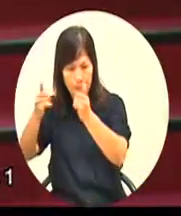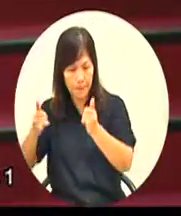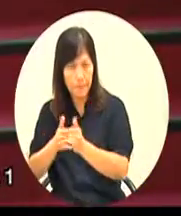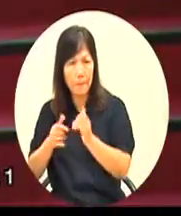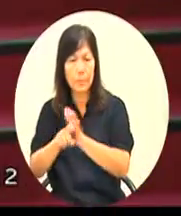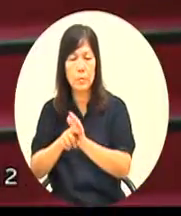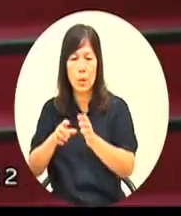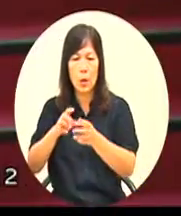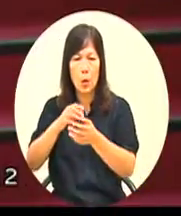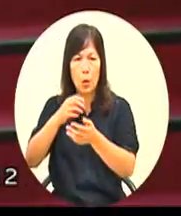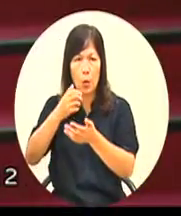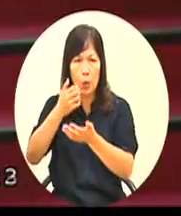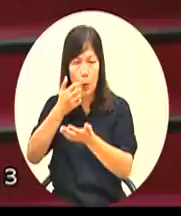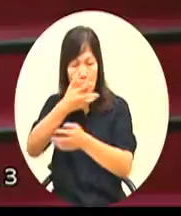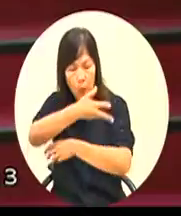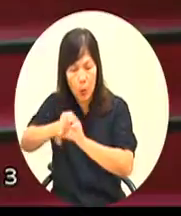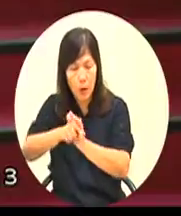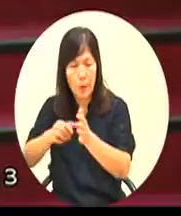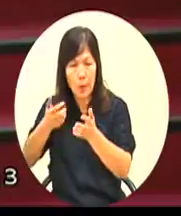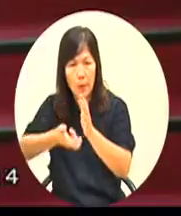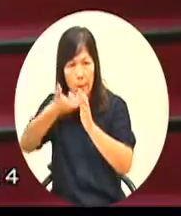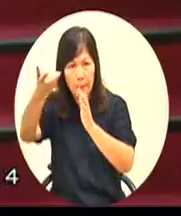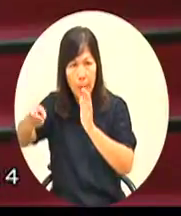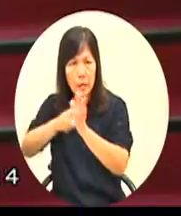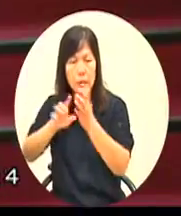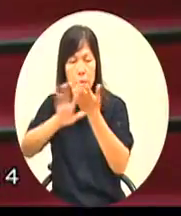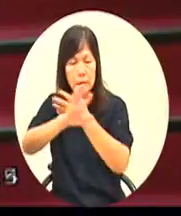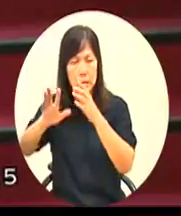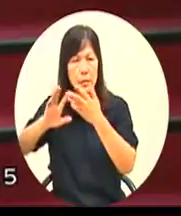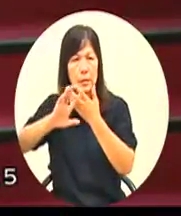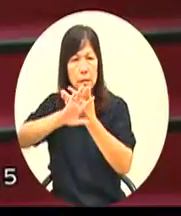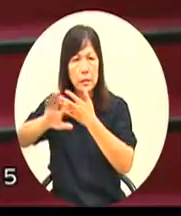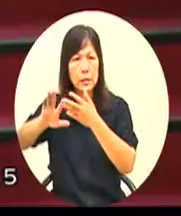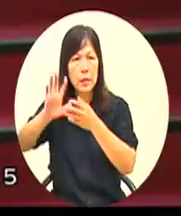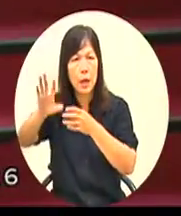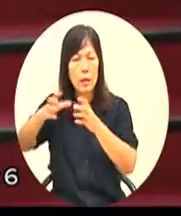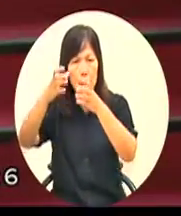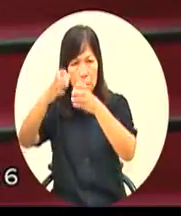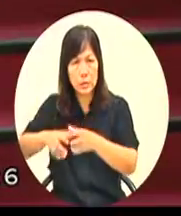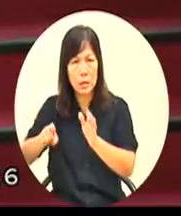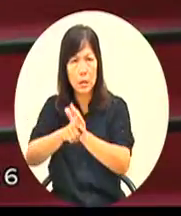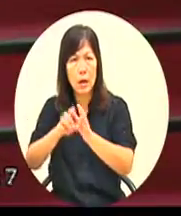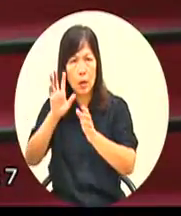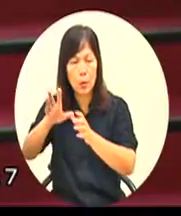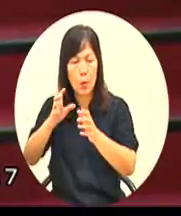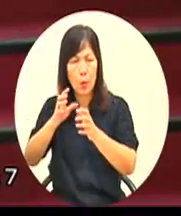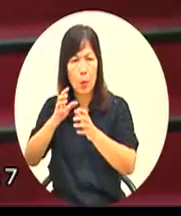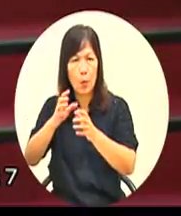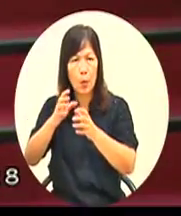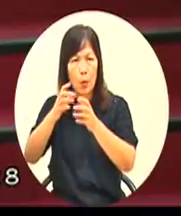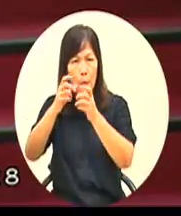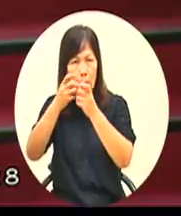海移居到其他已经成立的相当多的